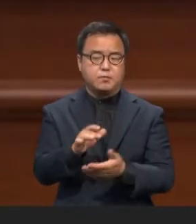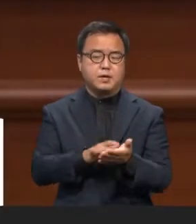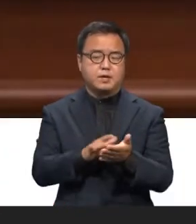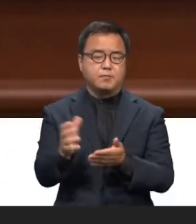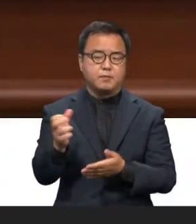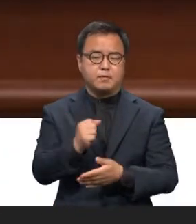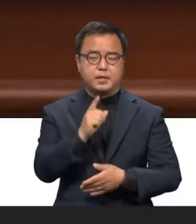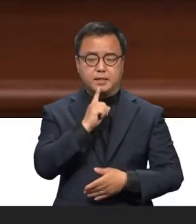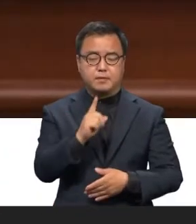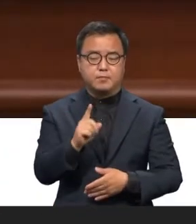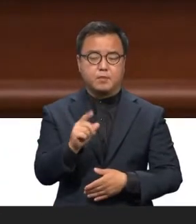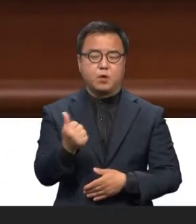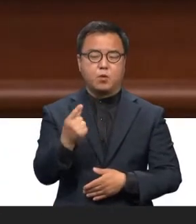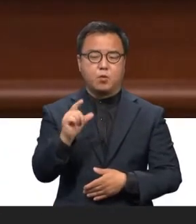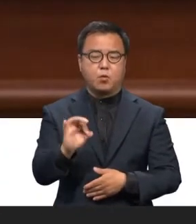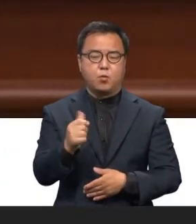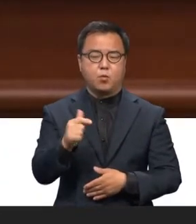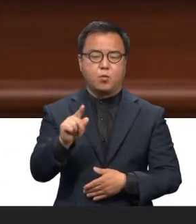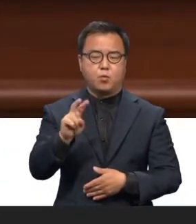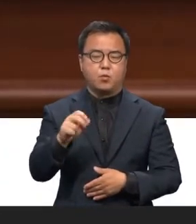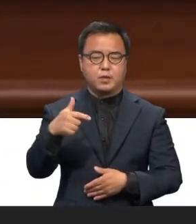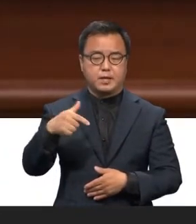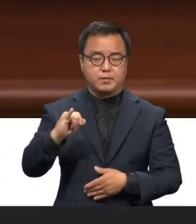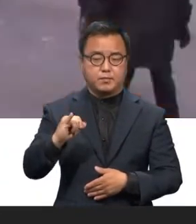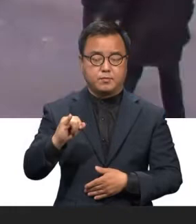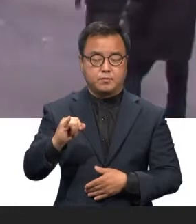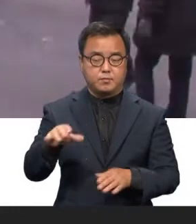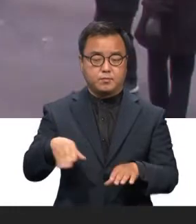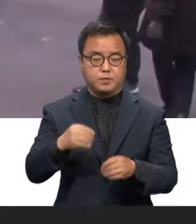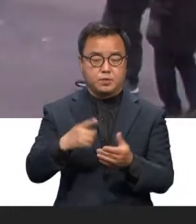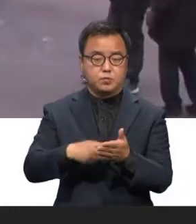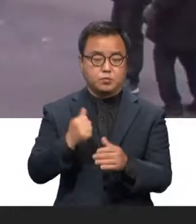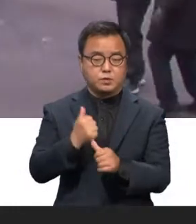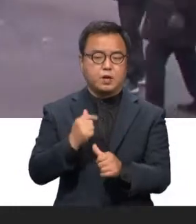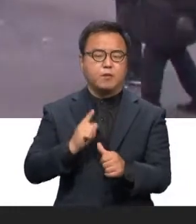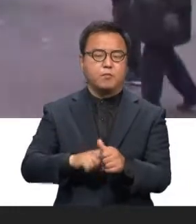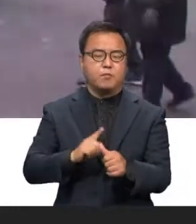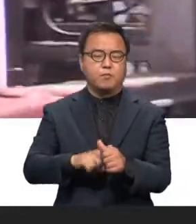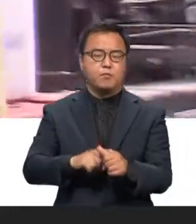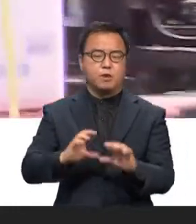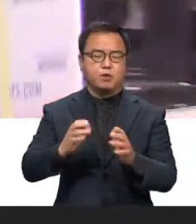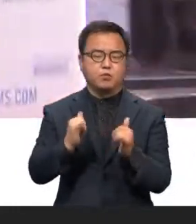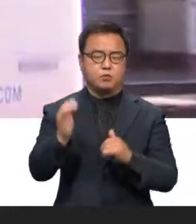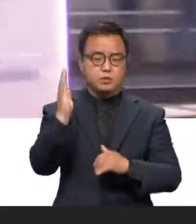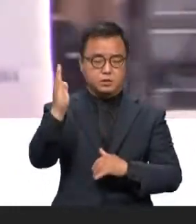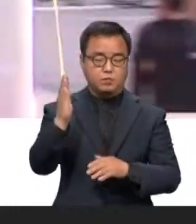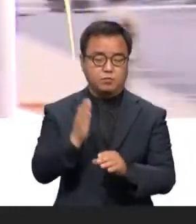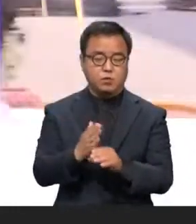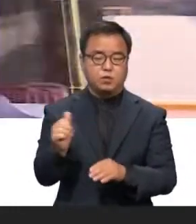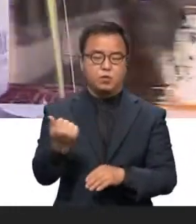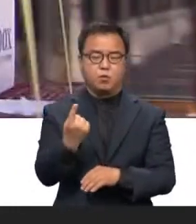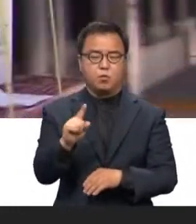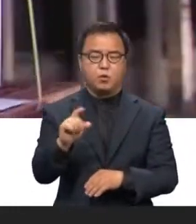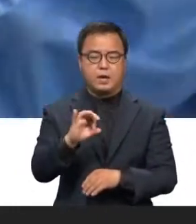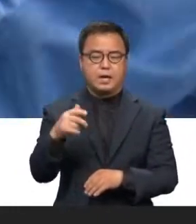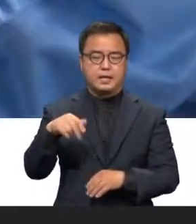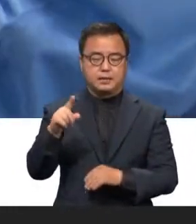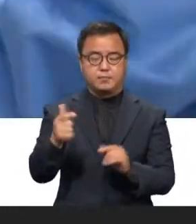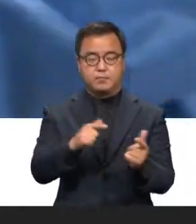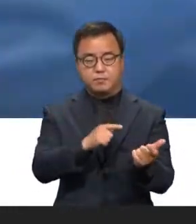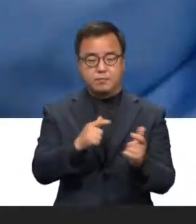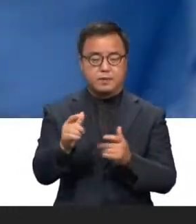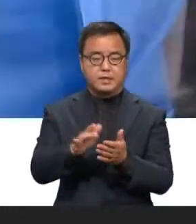남기 국무총리 직무대행은 오늘 대국민 담화를 통해 화이자 백신 등 추가적으로 4천만 명 분량의 백신 공급